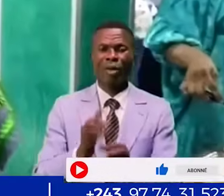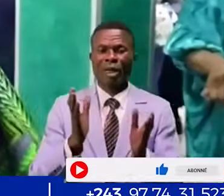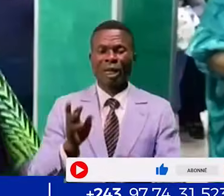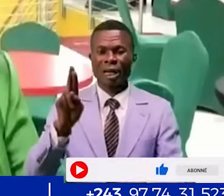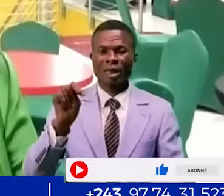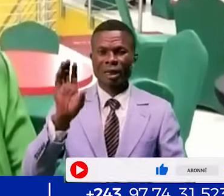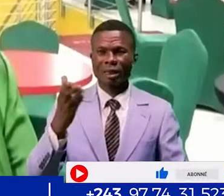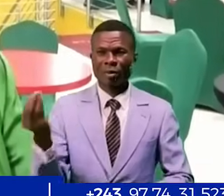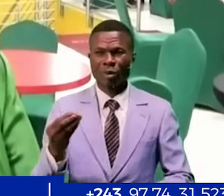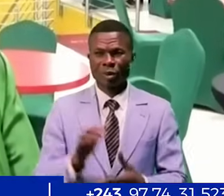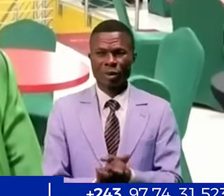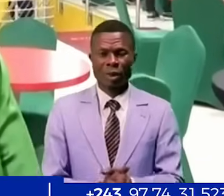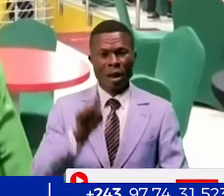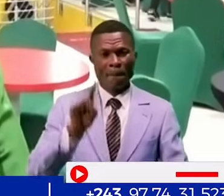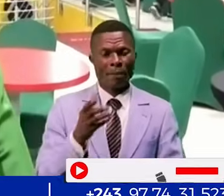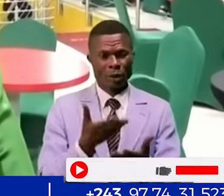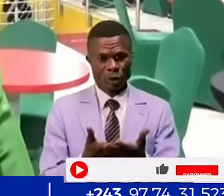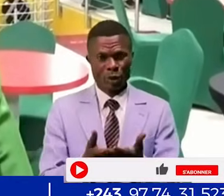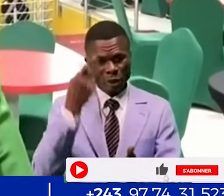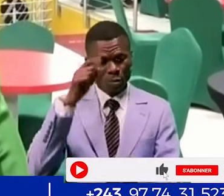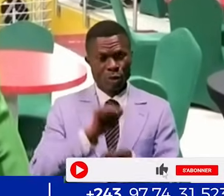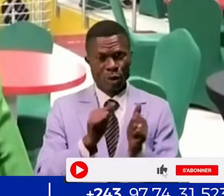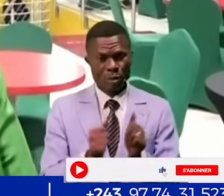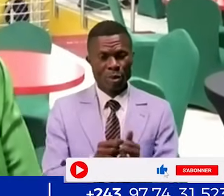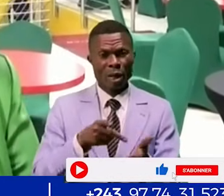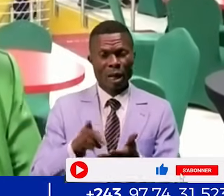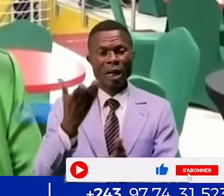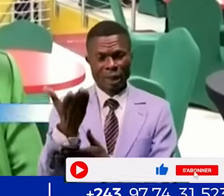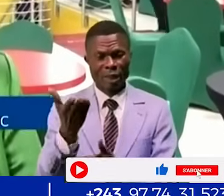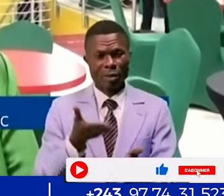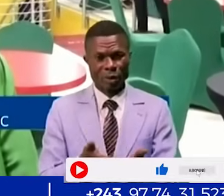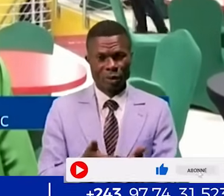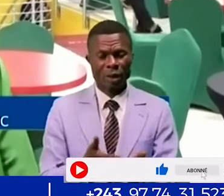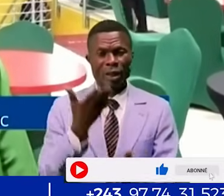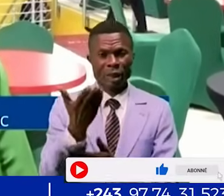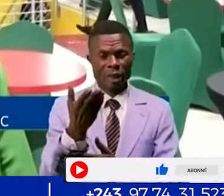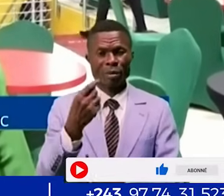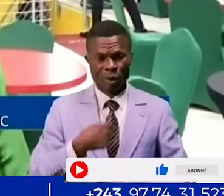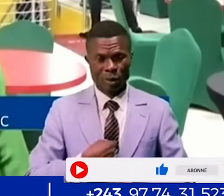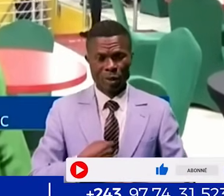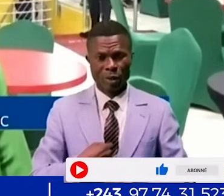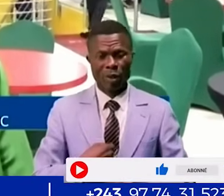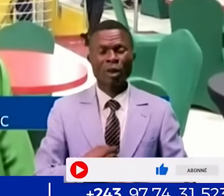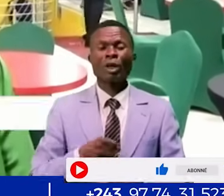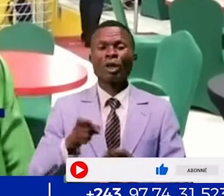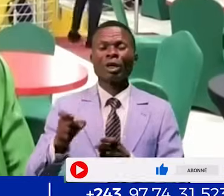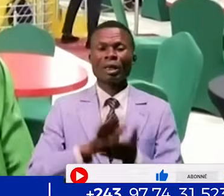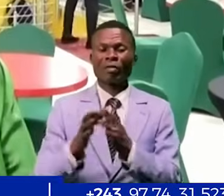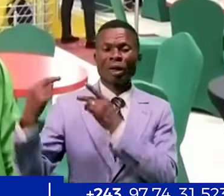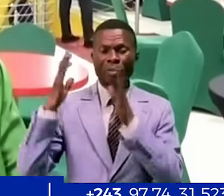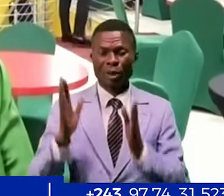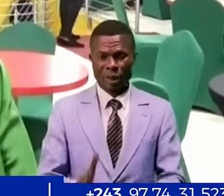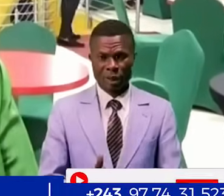de la RTNC. Il y avait un besoin par rapport à l'appel d'offres, demander à ce que je puisse gérer